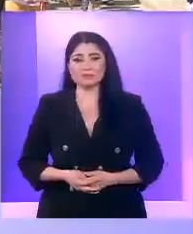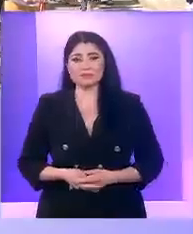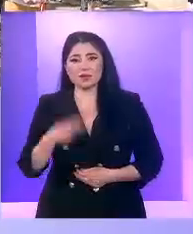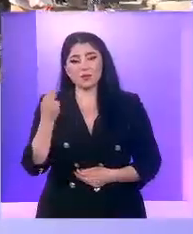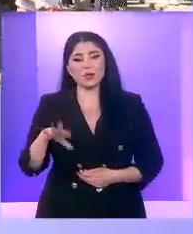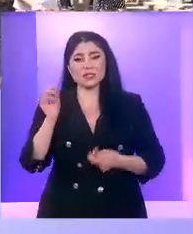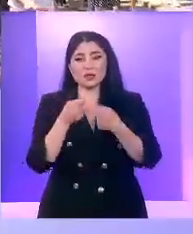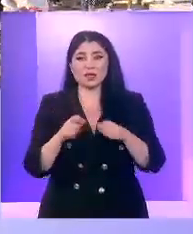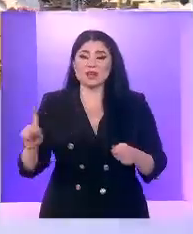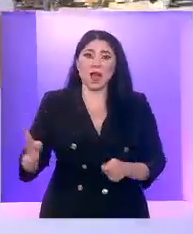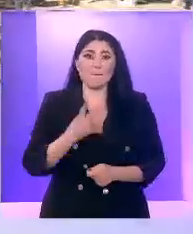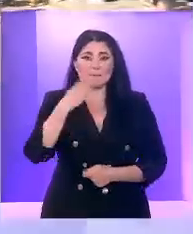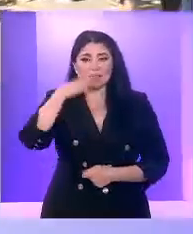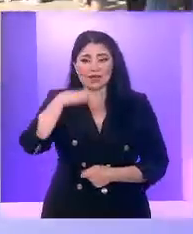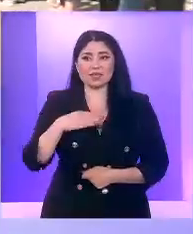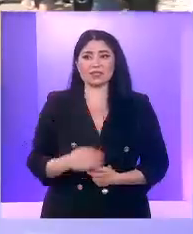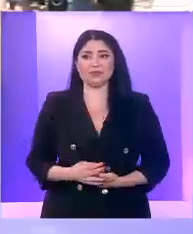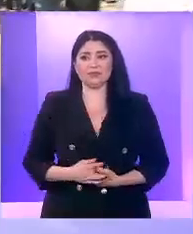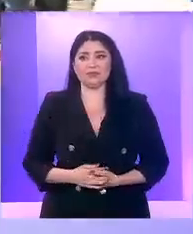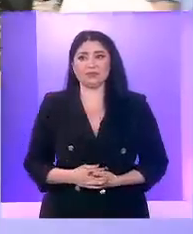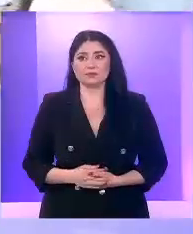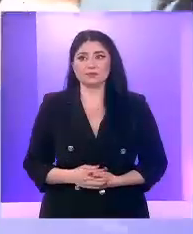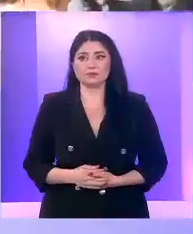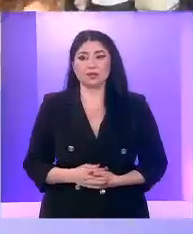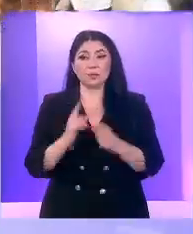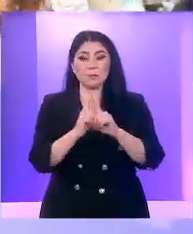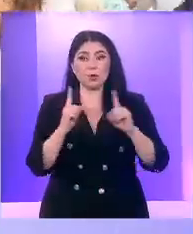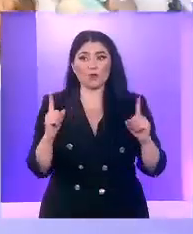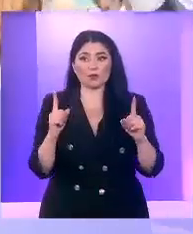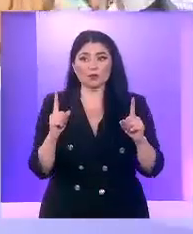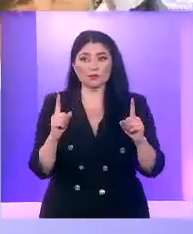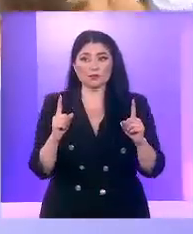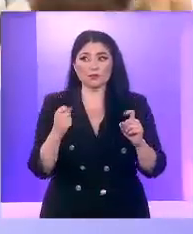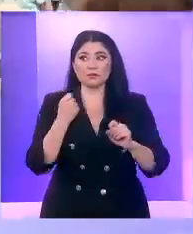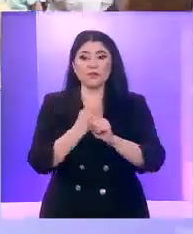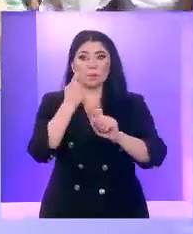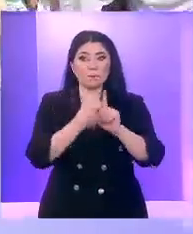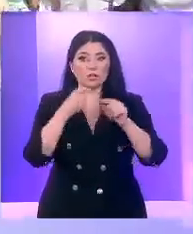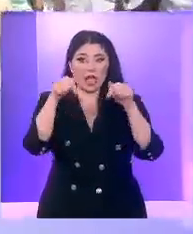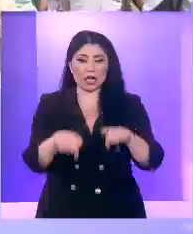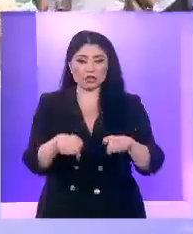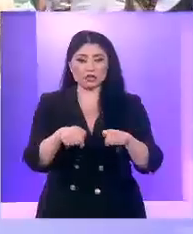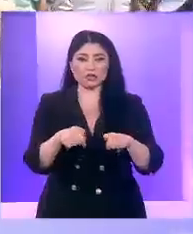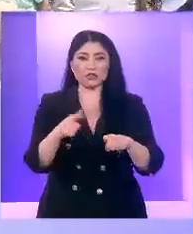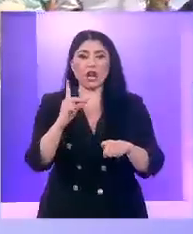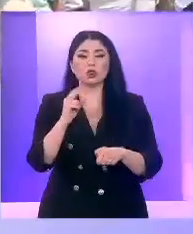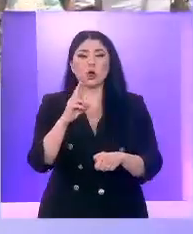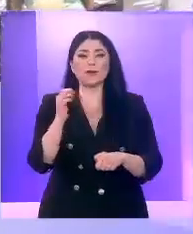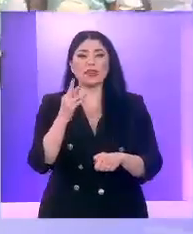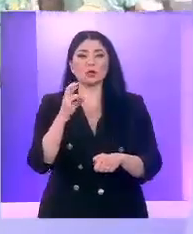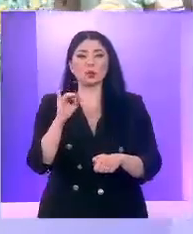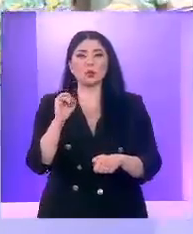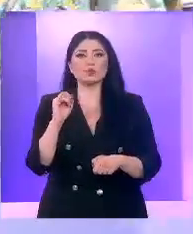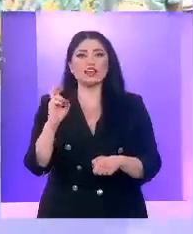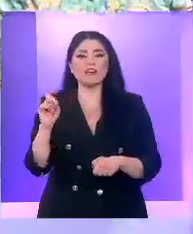Bun găsit tuturor! Este a patra zi în care profesorii protestează aici în fața prefecturii din Drobeta, Turnul Severin,